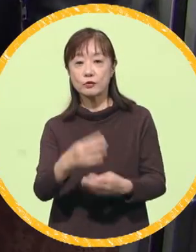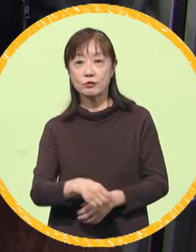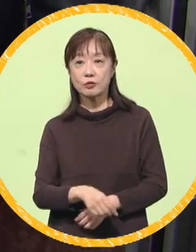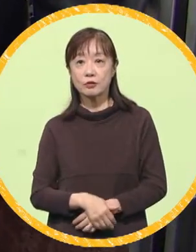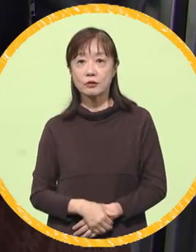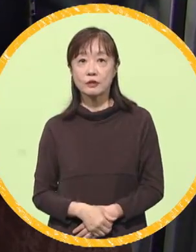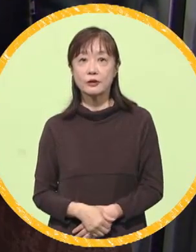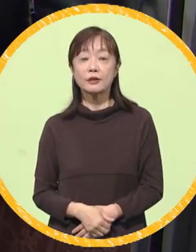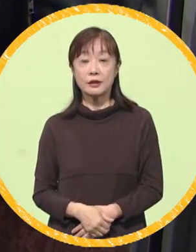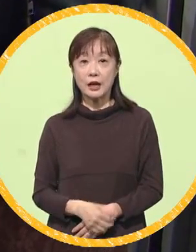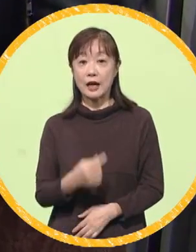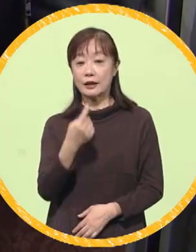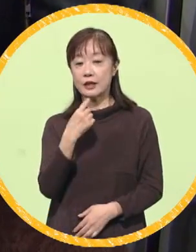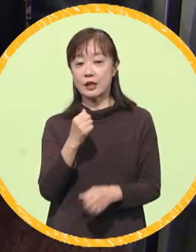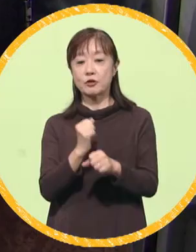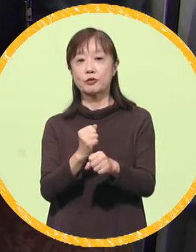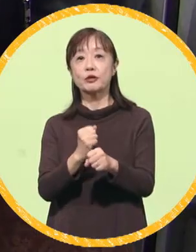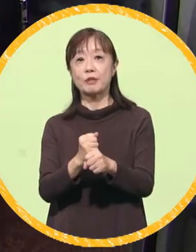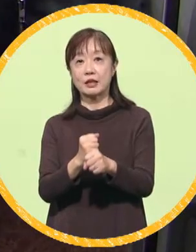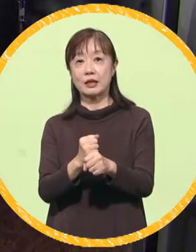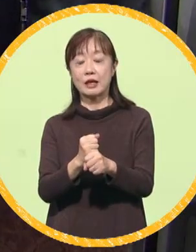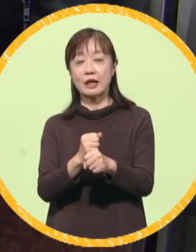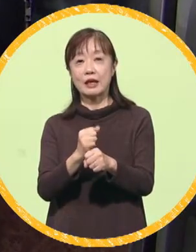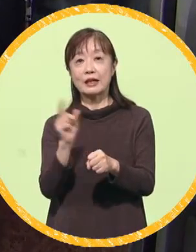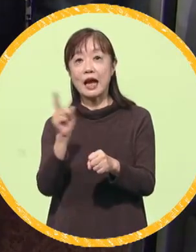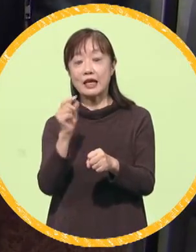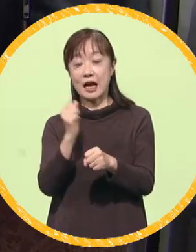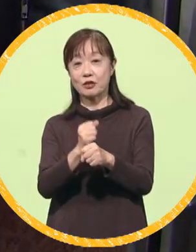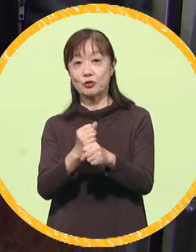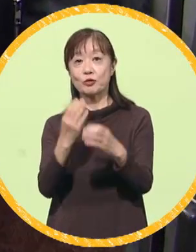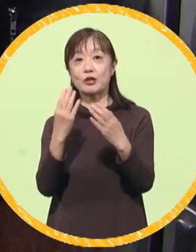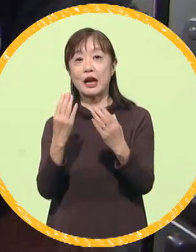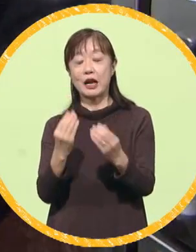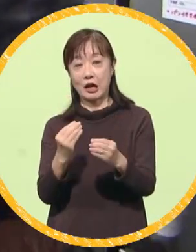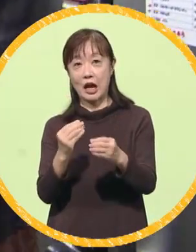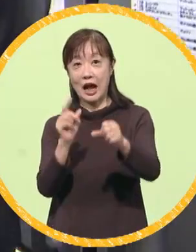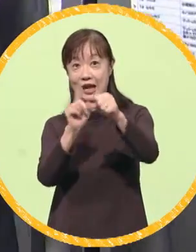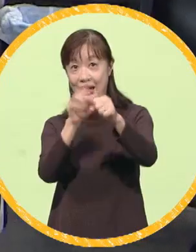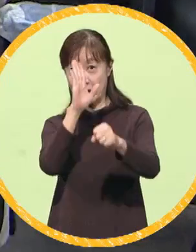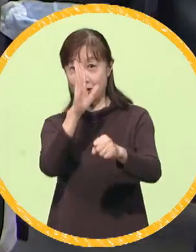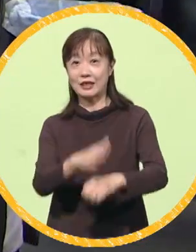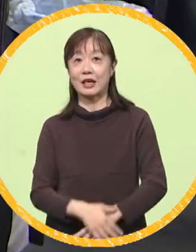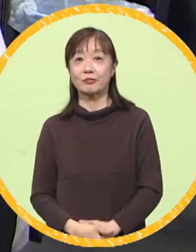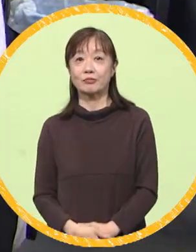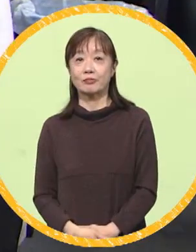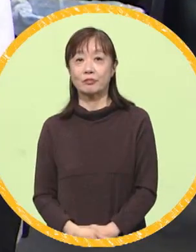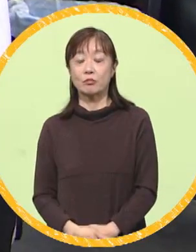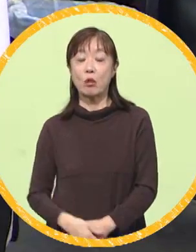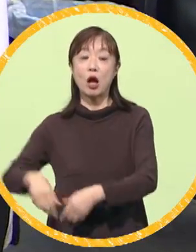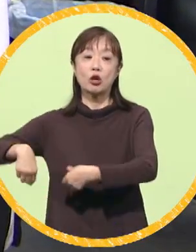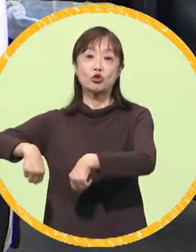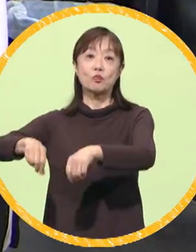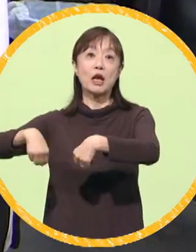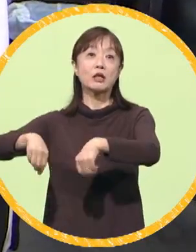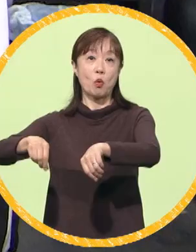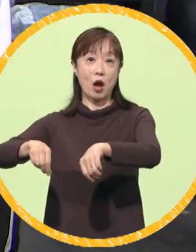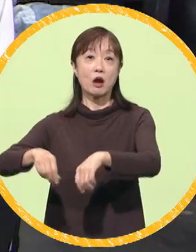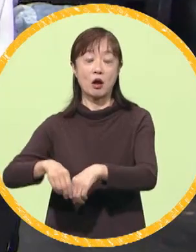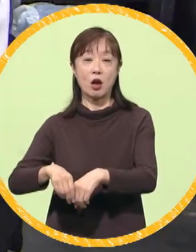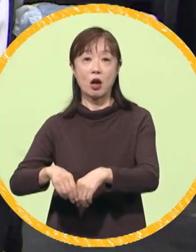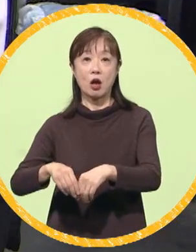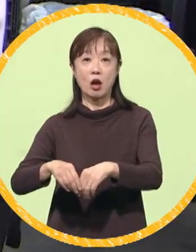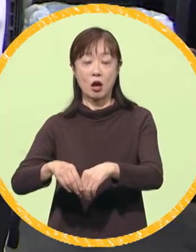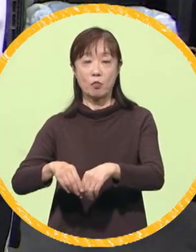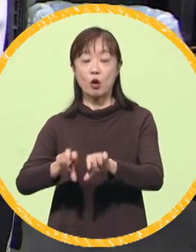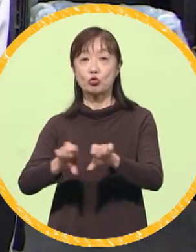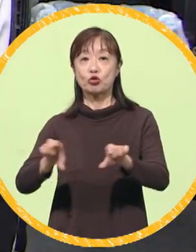ちょっとじゃあ作っていきますので、はい、当ててもらってもいいですか。 わかりました。 もうスペインではすごいオーソド